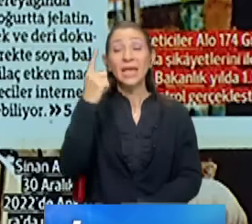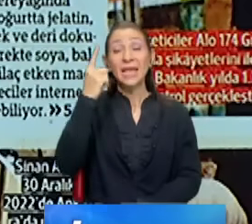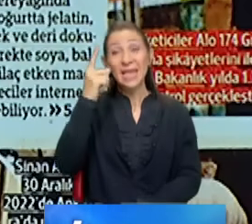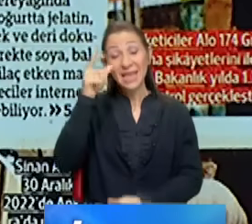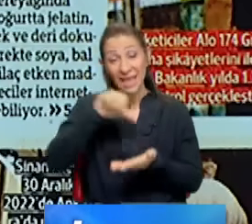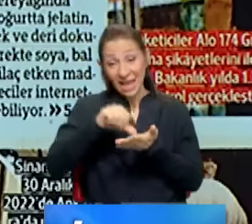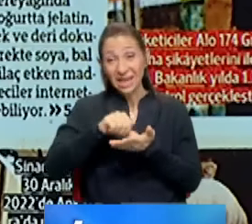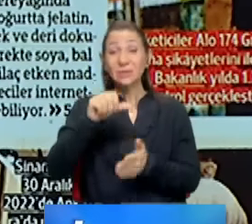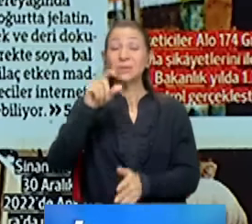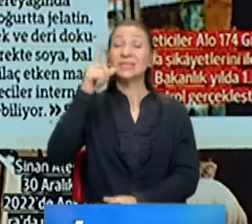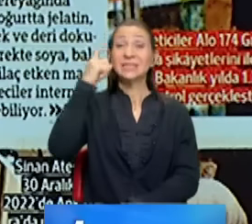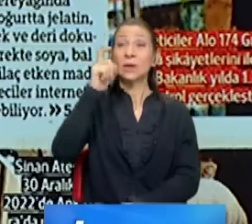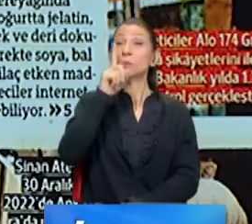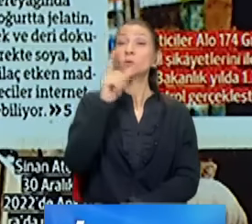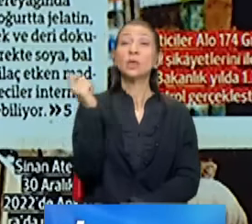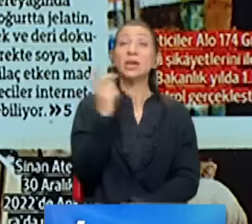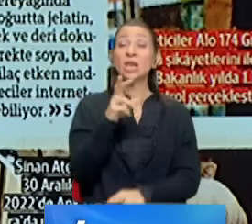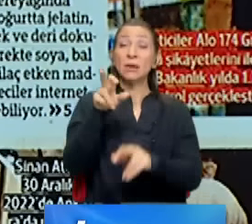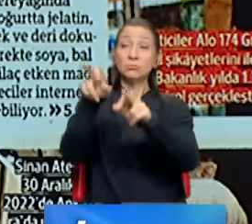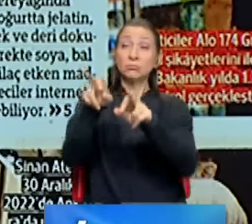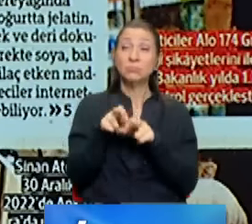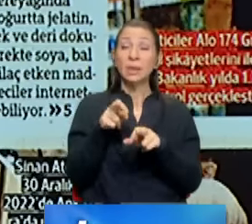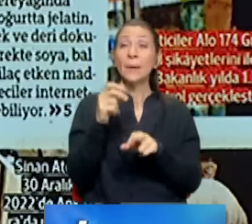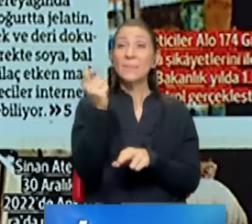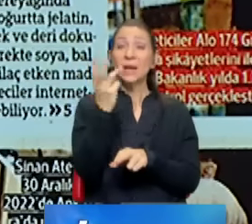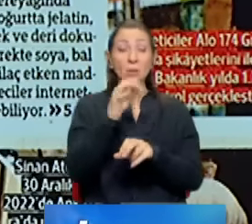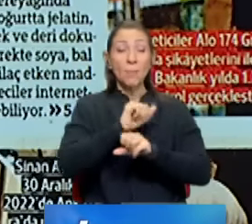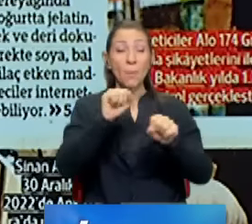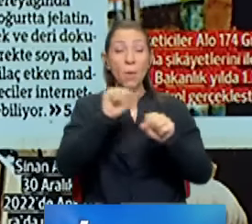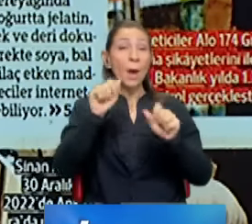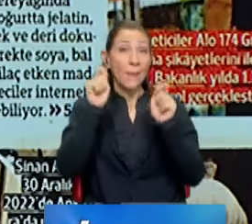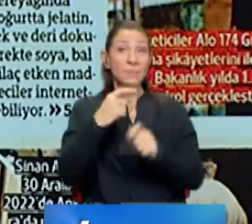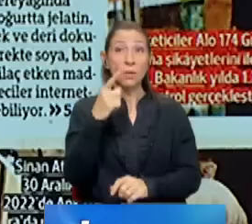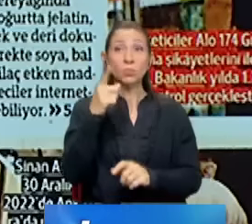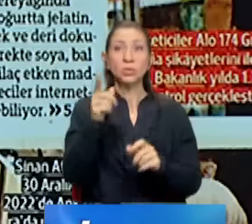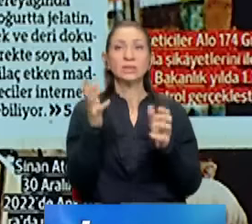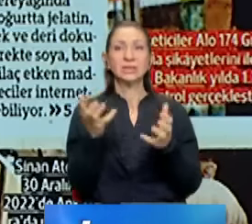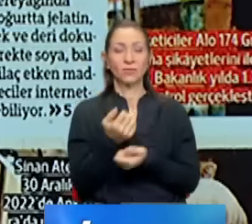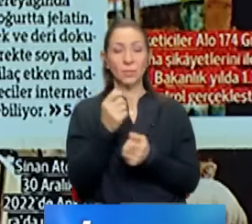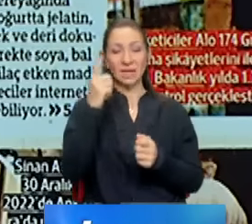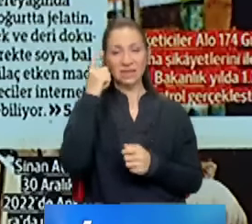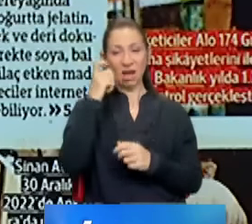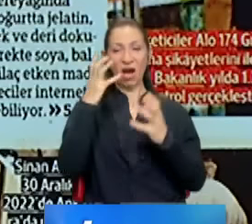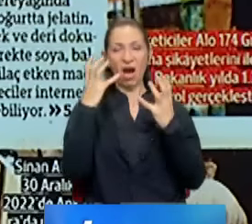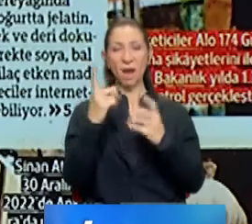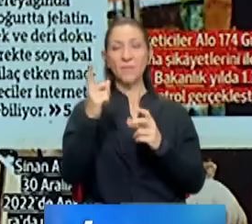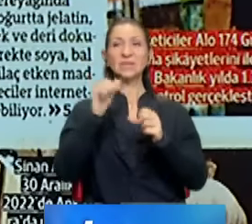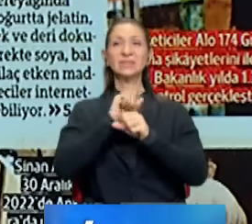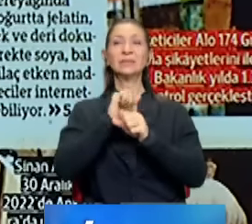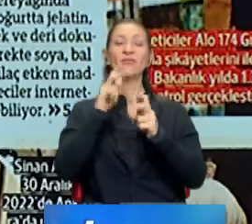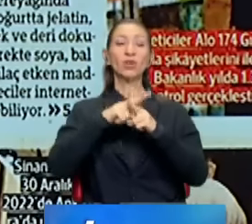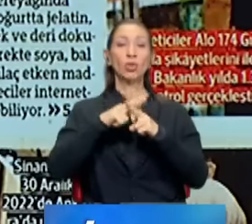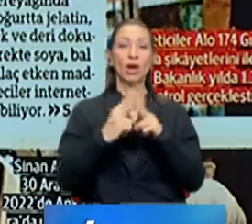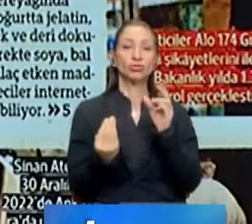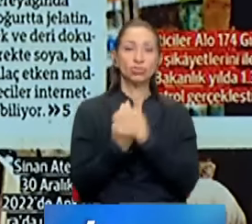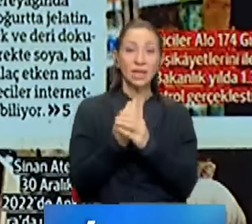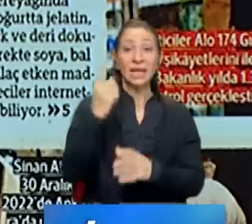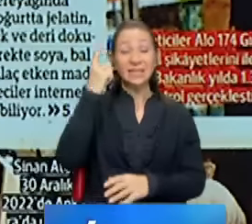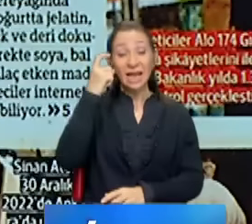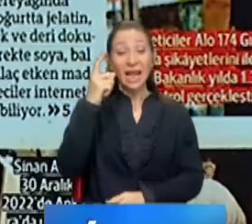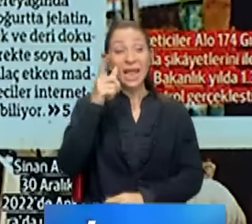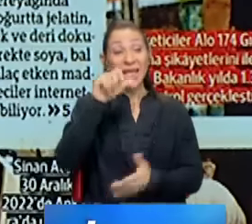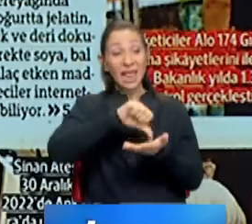İsrail'e yüzlerce füze fırlattı. İsrail birkaçı hariç hepsini imha ettik dedi. Bu savunma İsrail'e ağır bir fatura çıkardı. İsrail